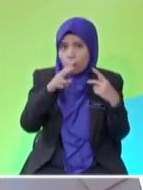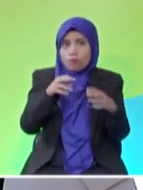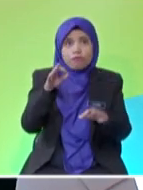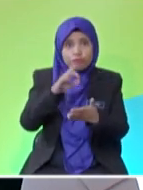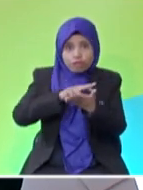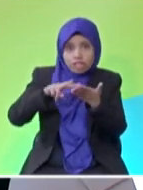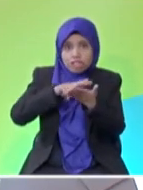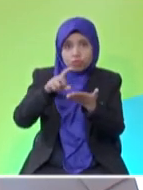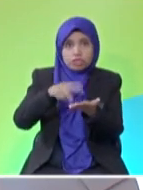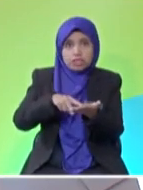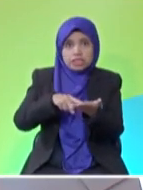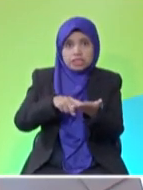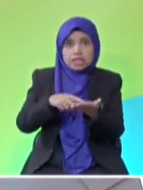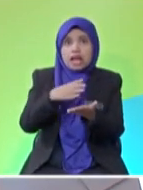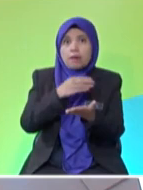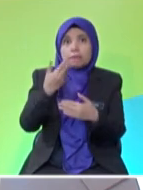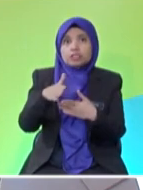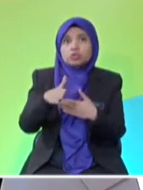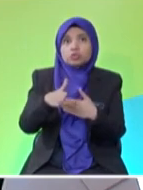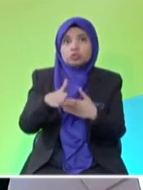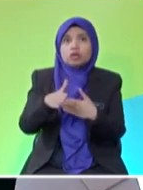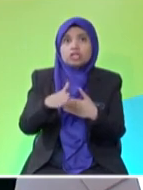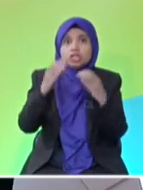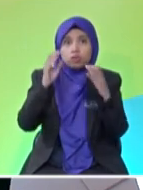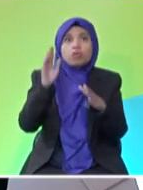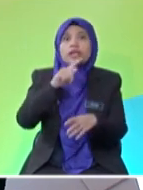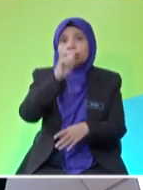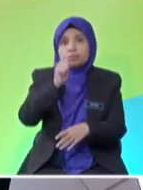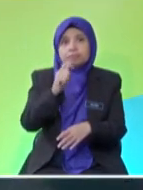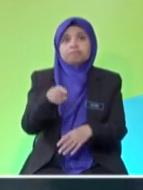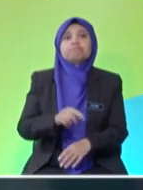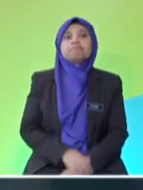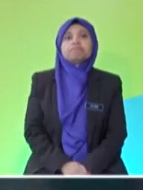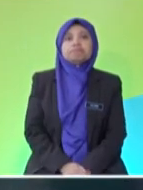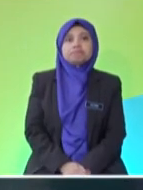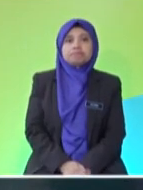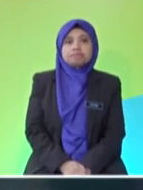dan saya akan tanya dengan Mira Apakah diri yang di gunakan dalam video ini